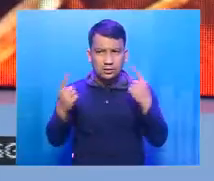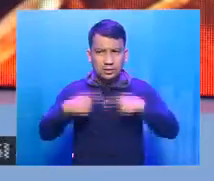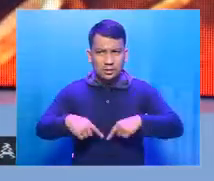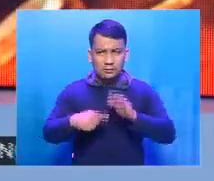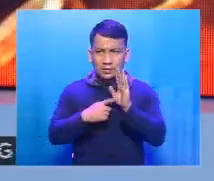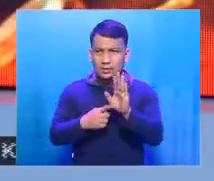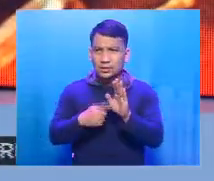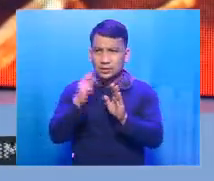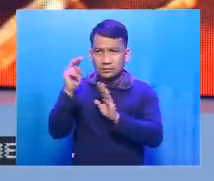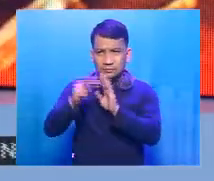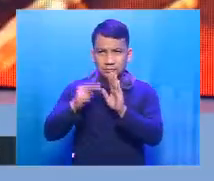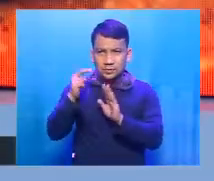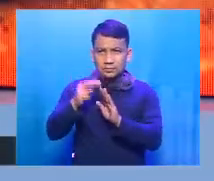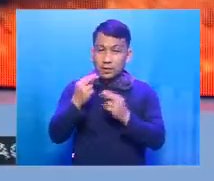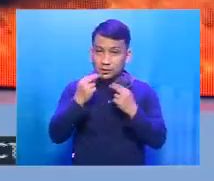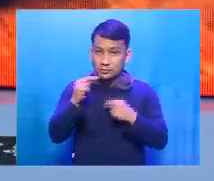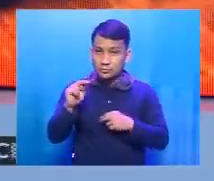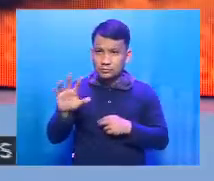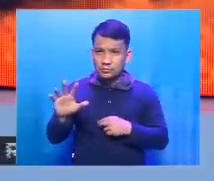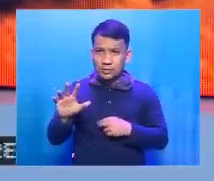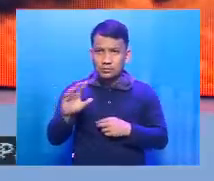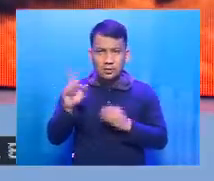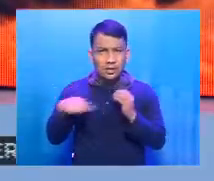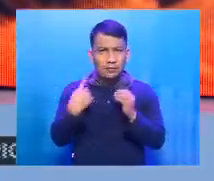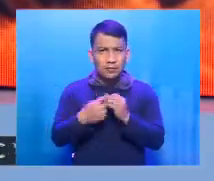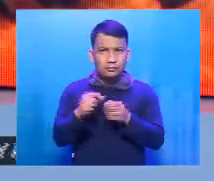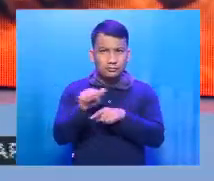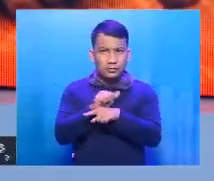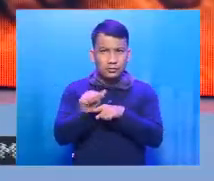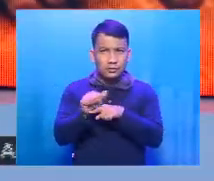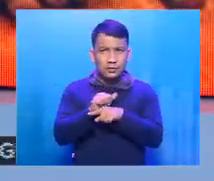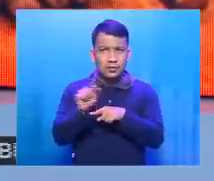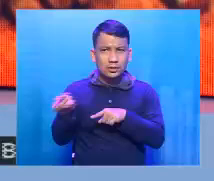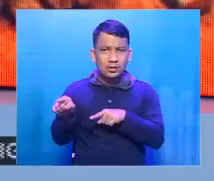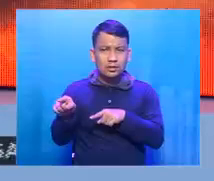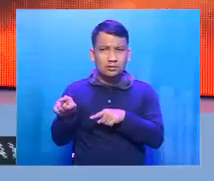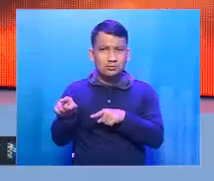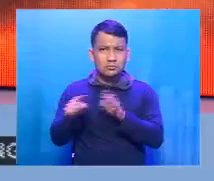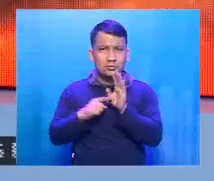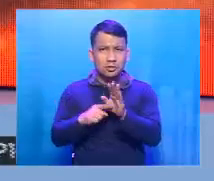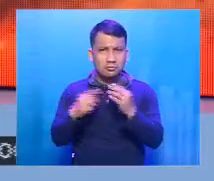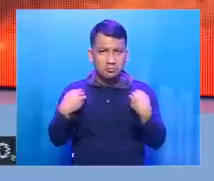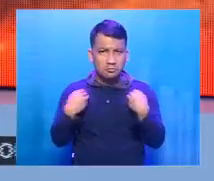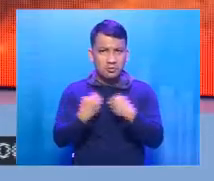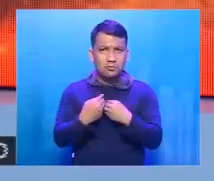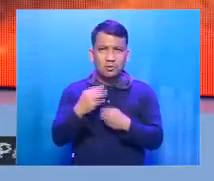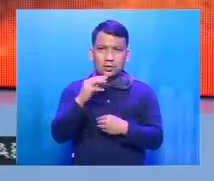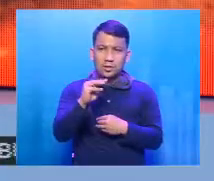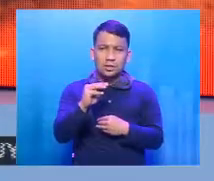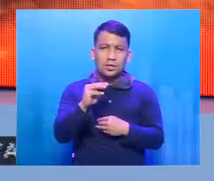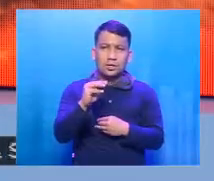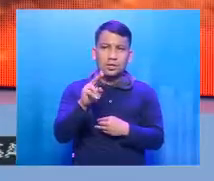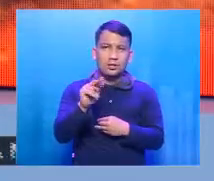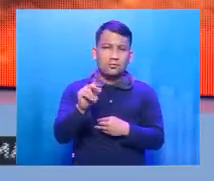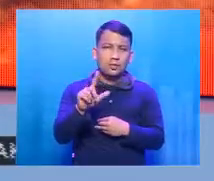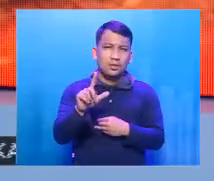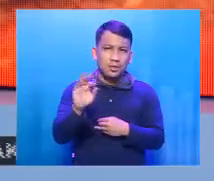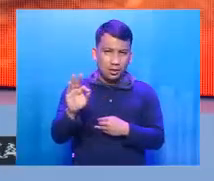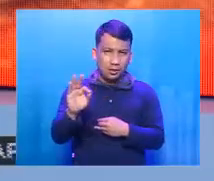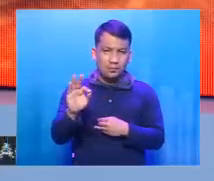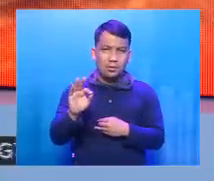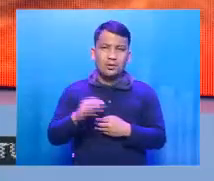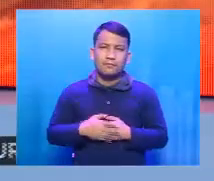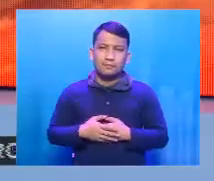Libong nakakuha ng video ang News 5 ng actual na training ng mga umano'y miyembro ng Moro National Liberation Front